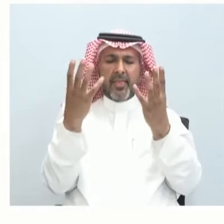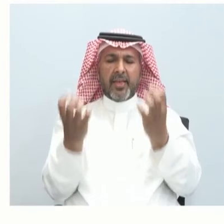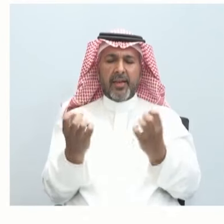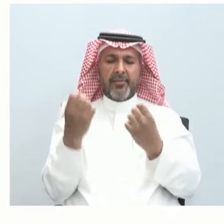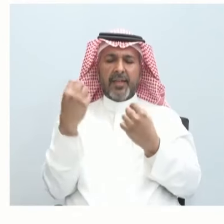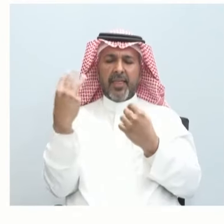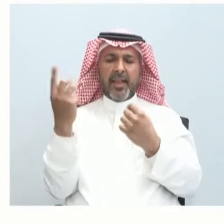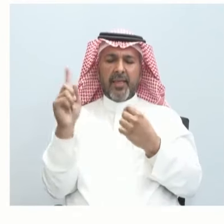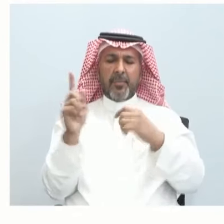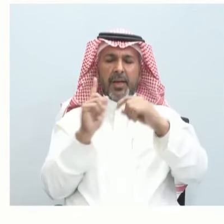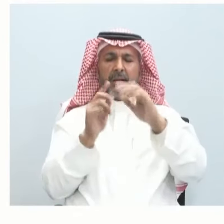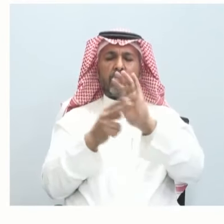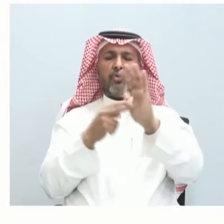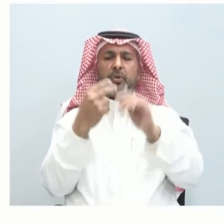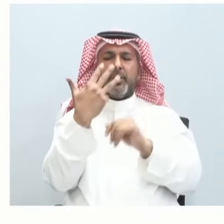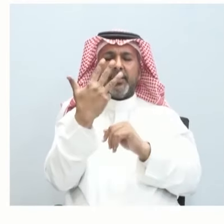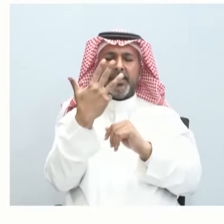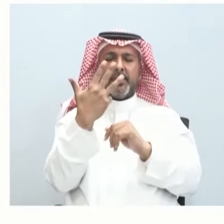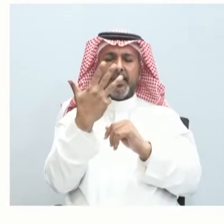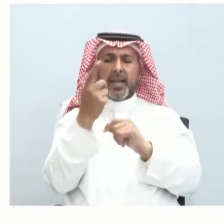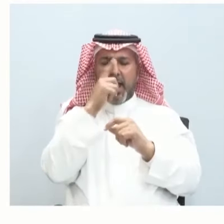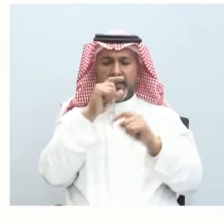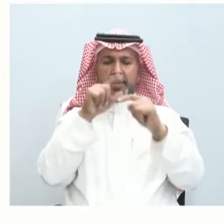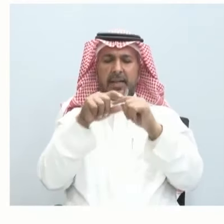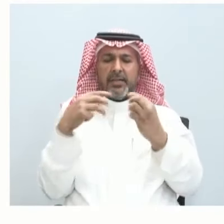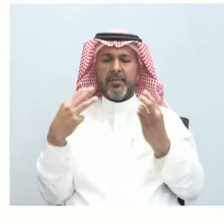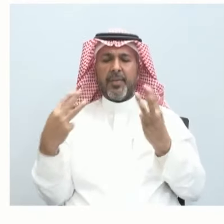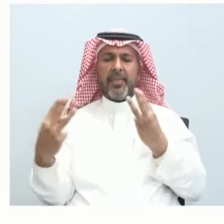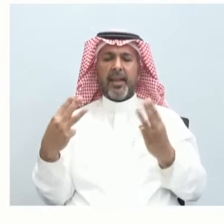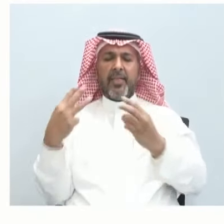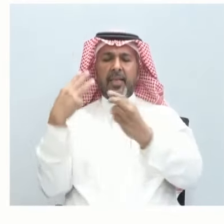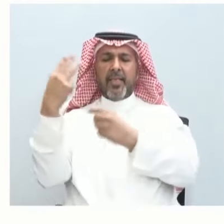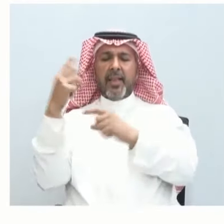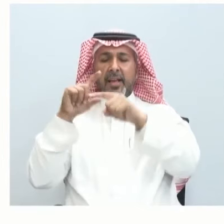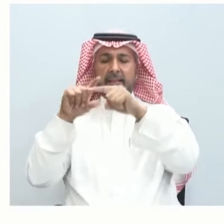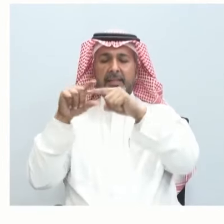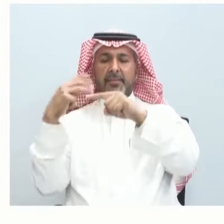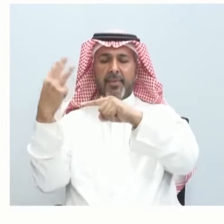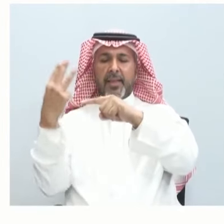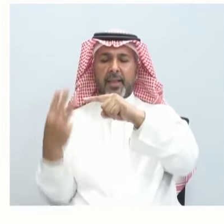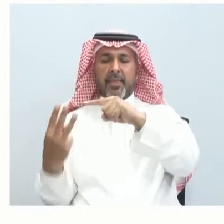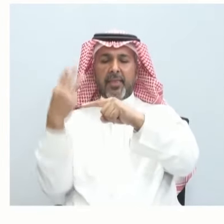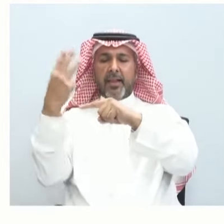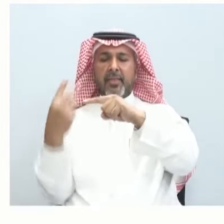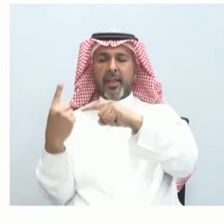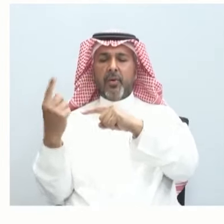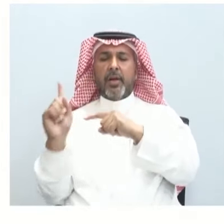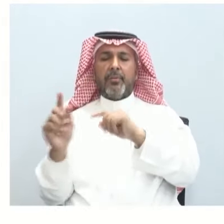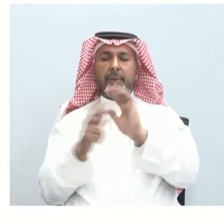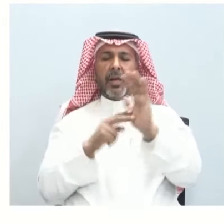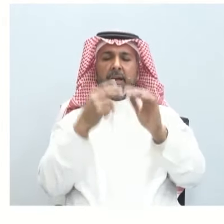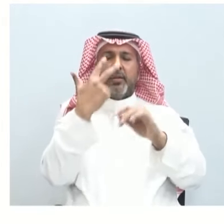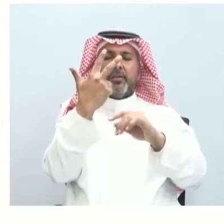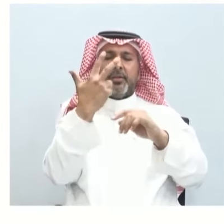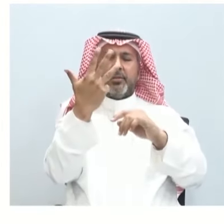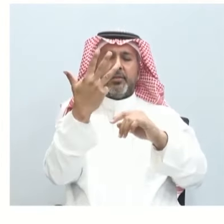الايمن والايسر تحصل نحصل على ثلاثه باء تساوي تسعه سنقسم الان الطرفين على الثلاثه ستصبح قيمه